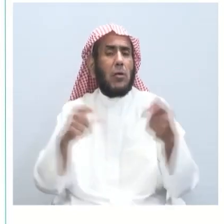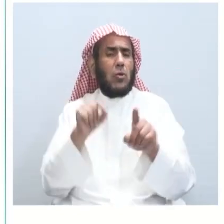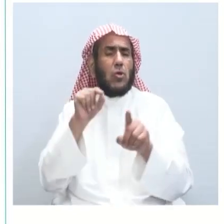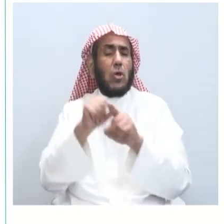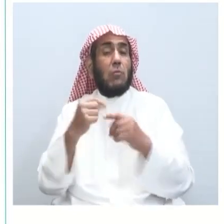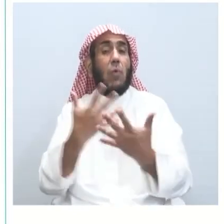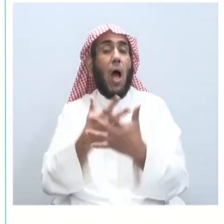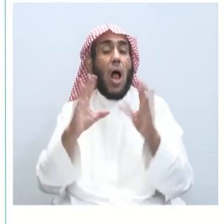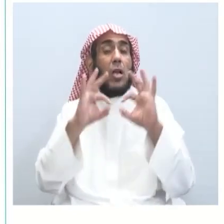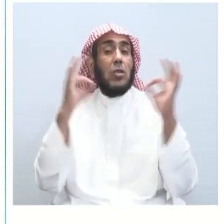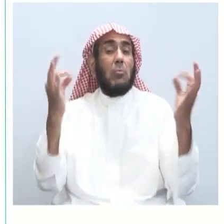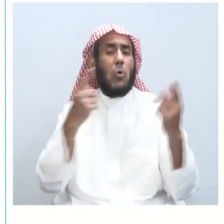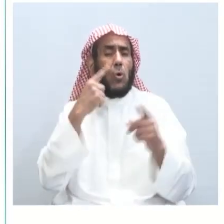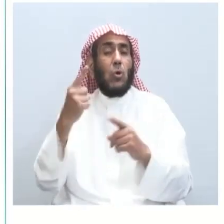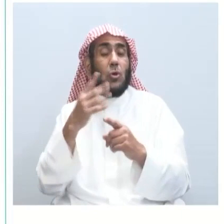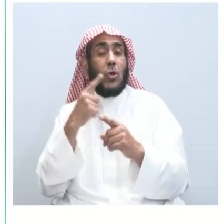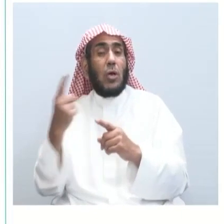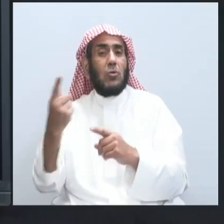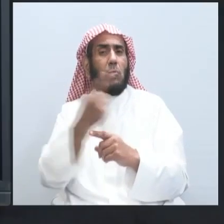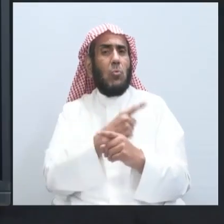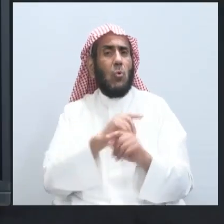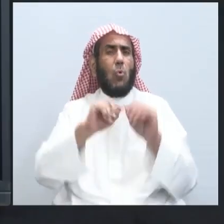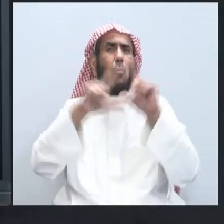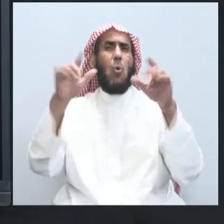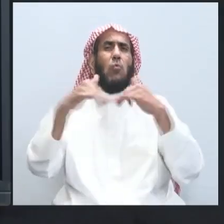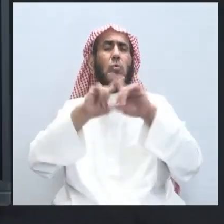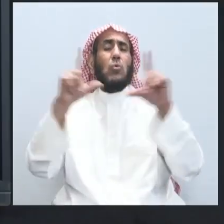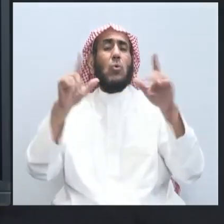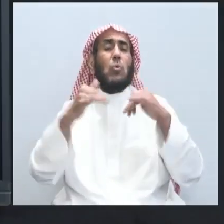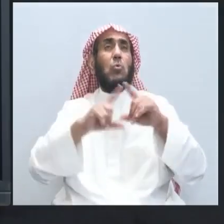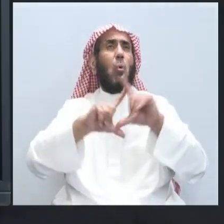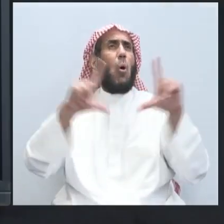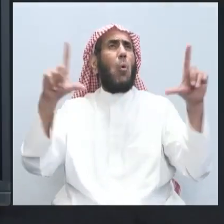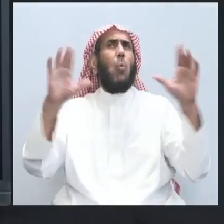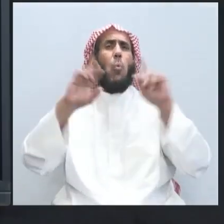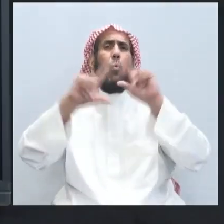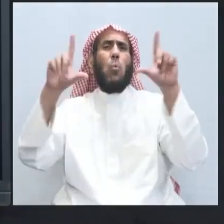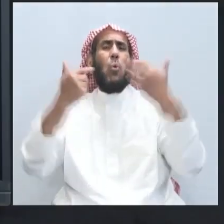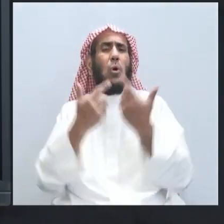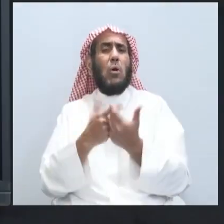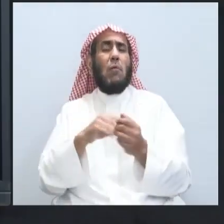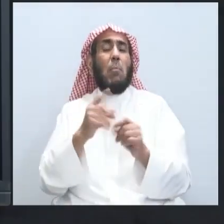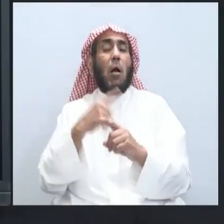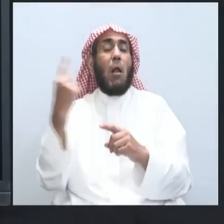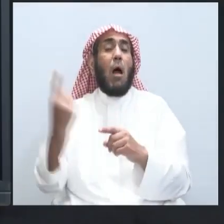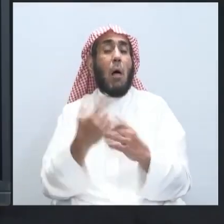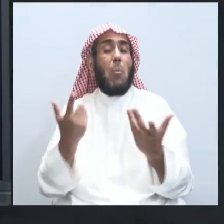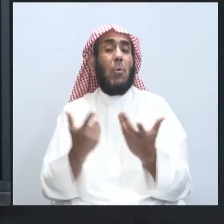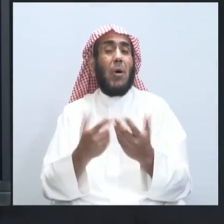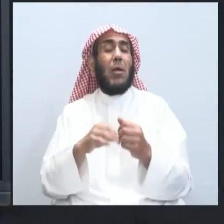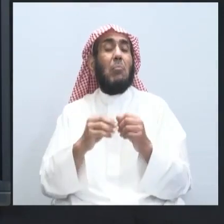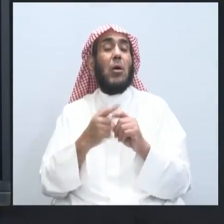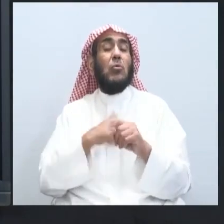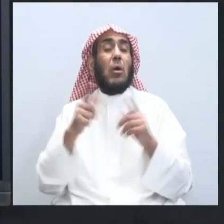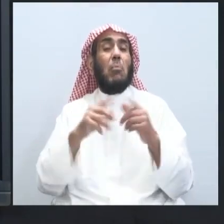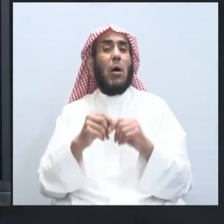الجميع لذلك نشاهد مثلا الاعلانات في الطرق في الشوارع في مثلا الماكنه العامه هي هذا ما يسمى